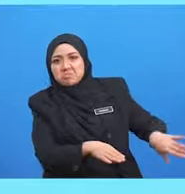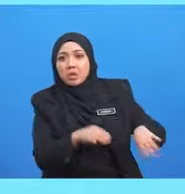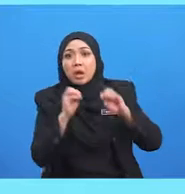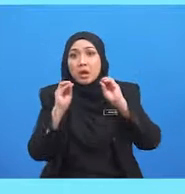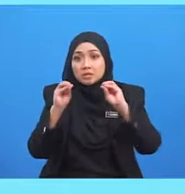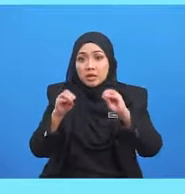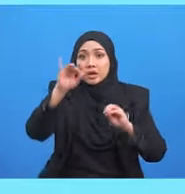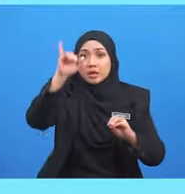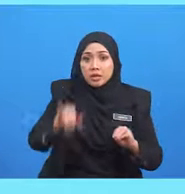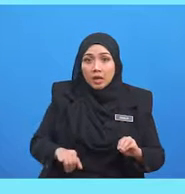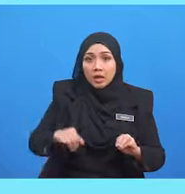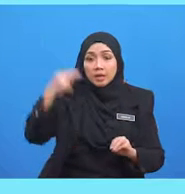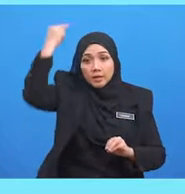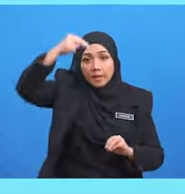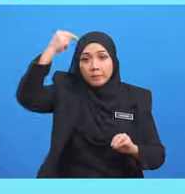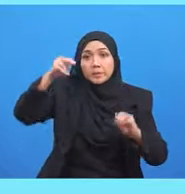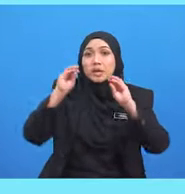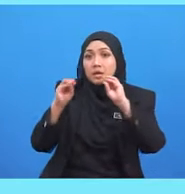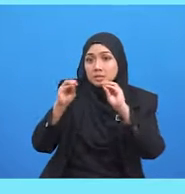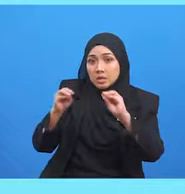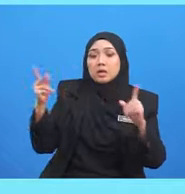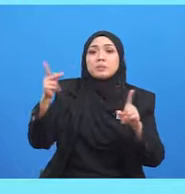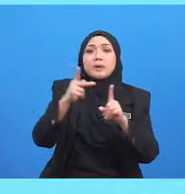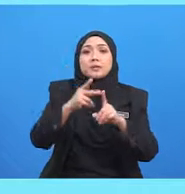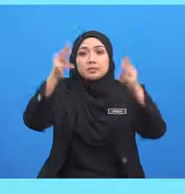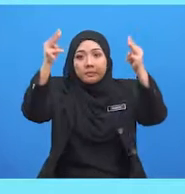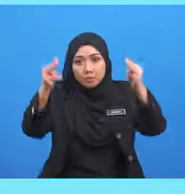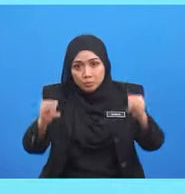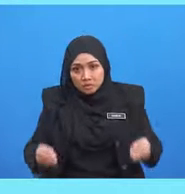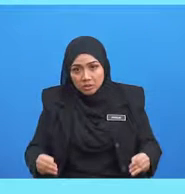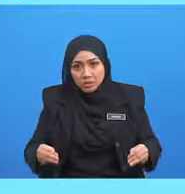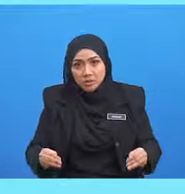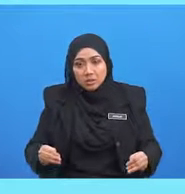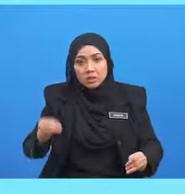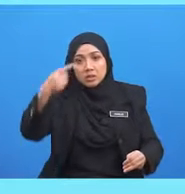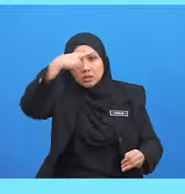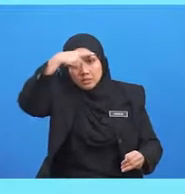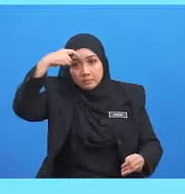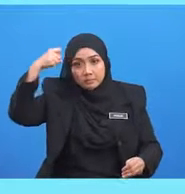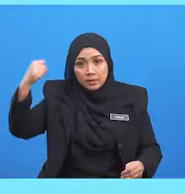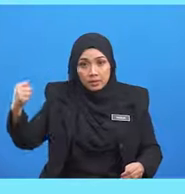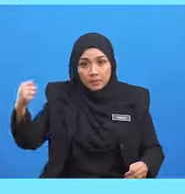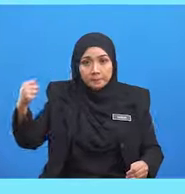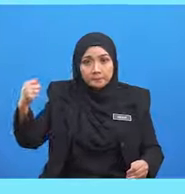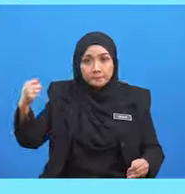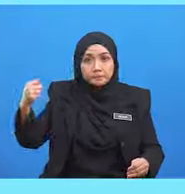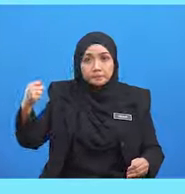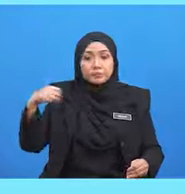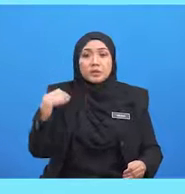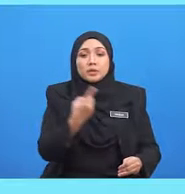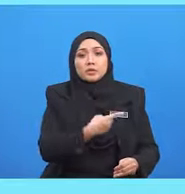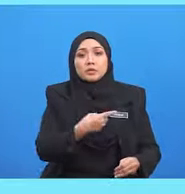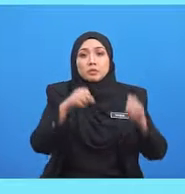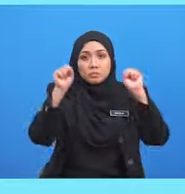disampaikan dan ditinggalkan oleh Nabi Muhammad sallallahu alaihi wasallam. Kerana apa murid-murid?